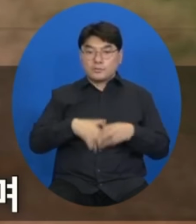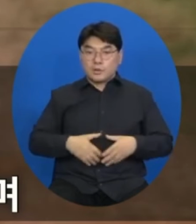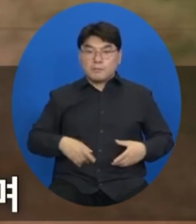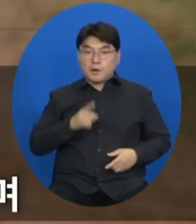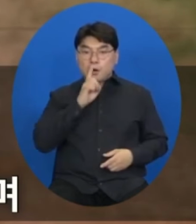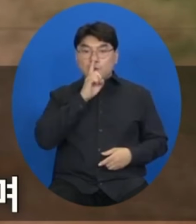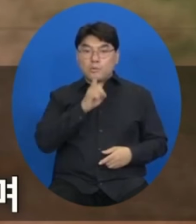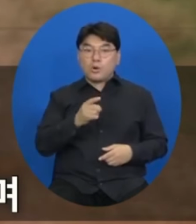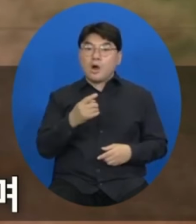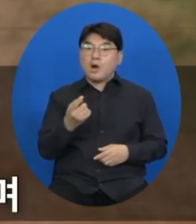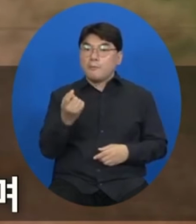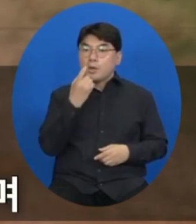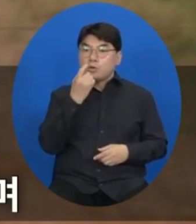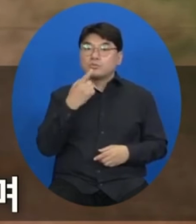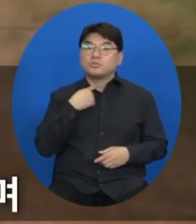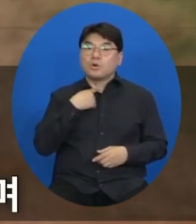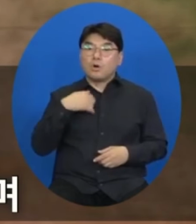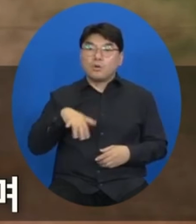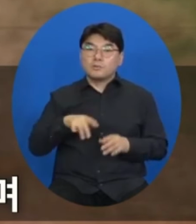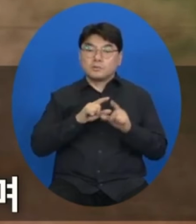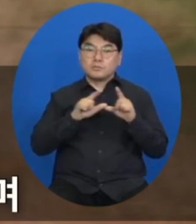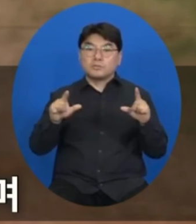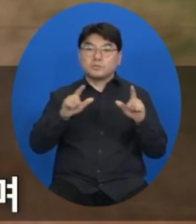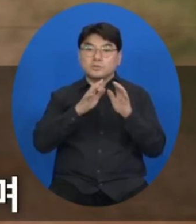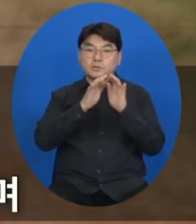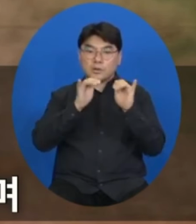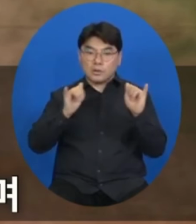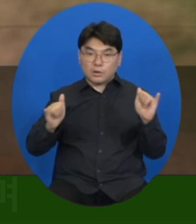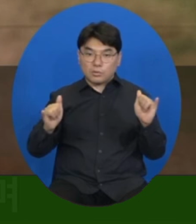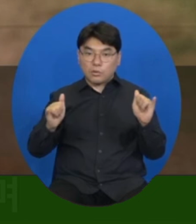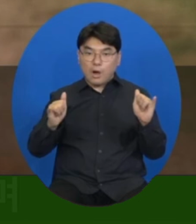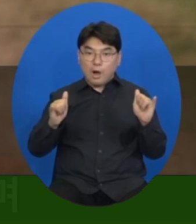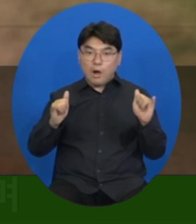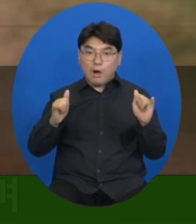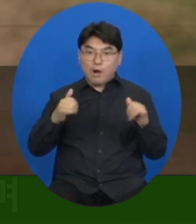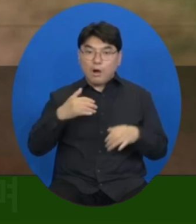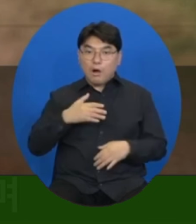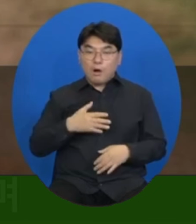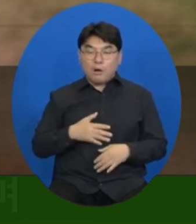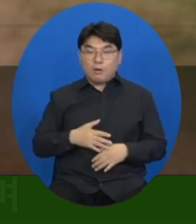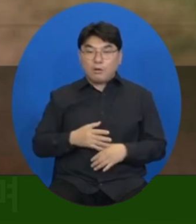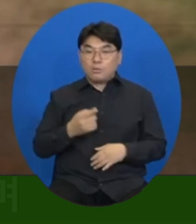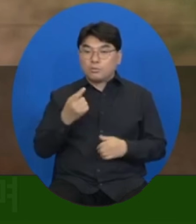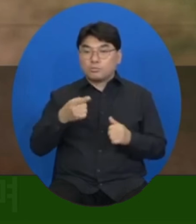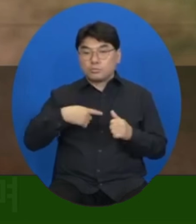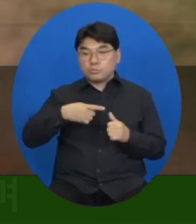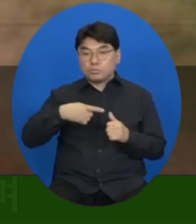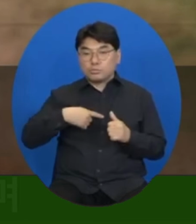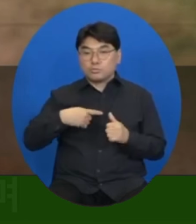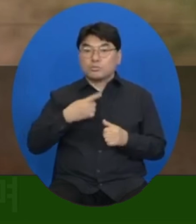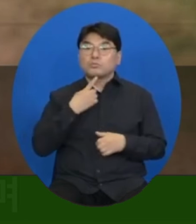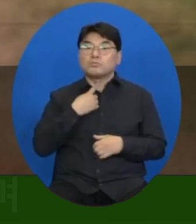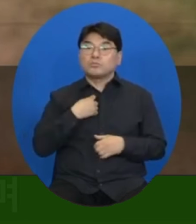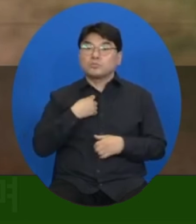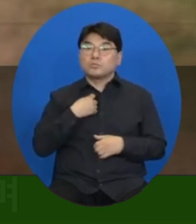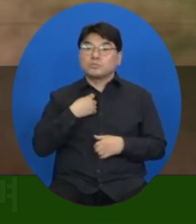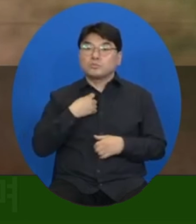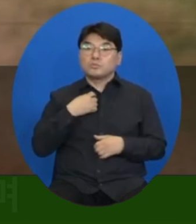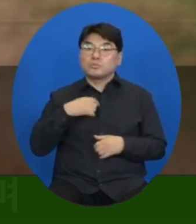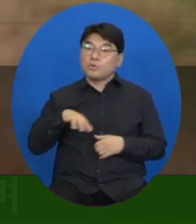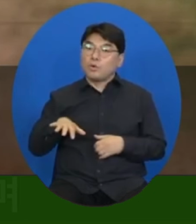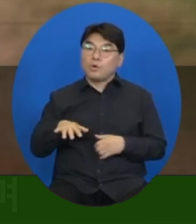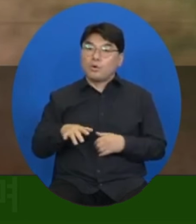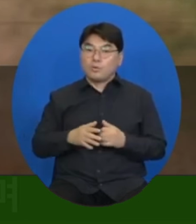본래 항문 없는 범인 아 원래 이들은 교육 안 받았던 사람들 아닌가이 사람들이 대학